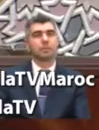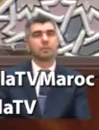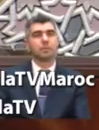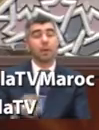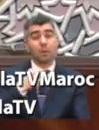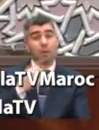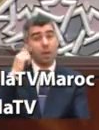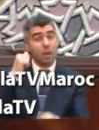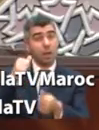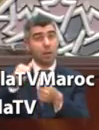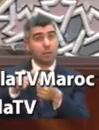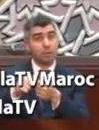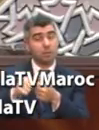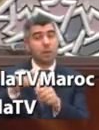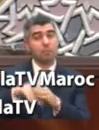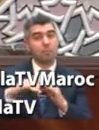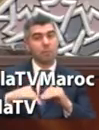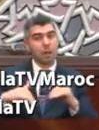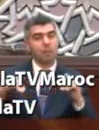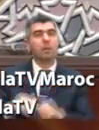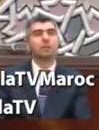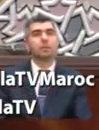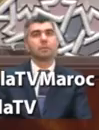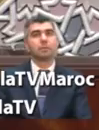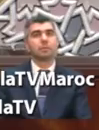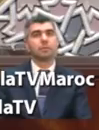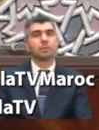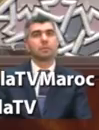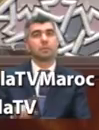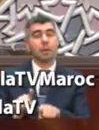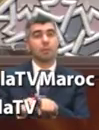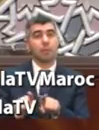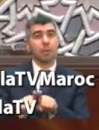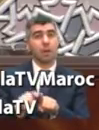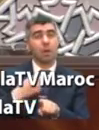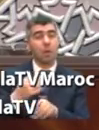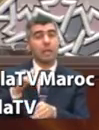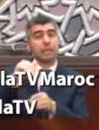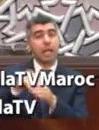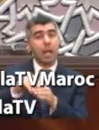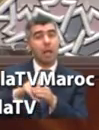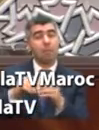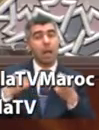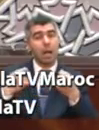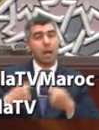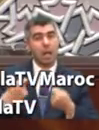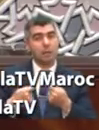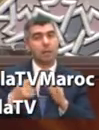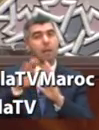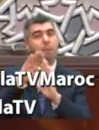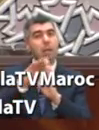أذكر السادة النواب والسيدات النائبات أن هناك جلسة خاصة بانتخاب رؤساء اللجان النيابية